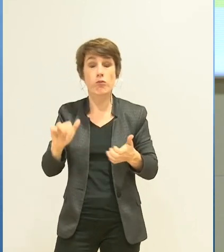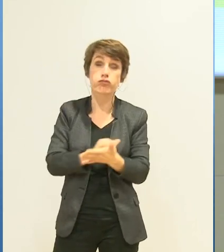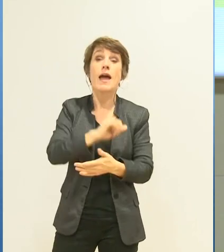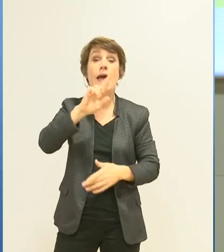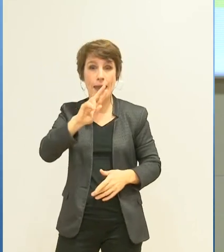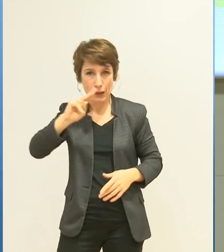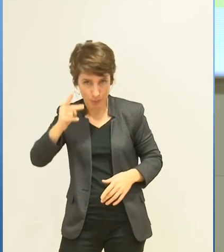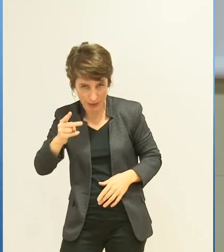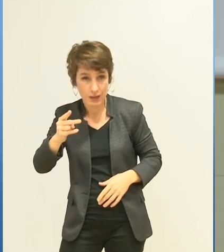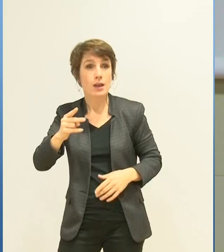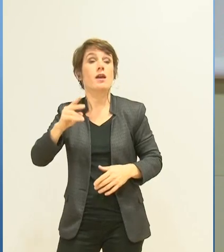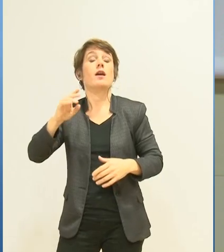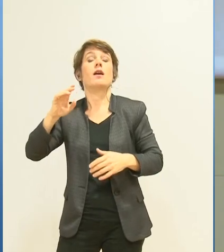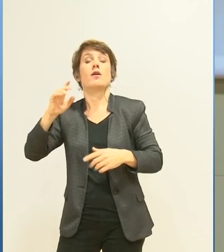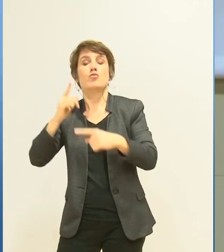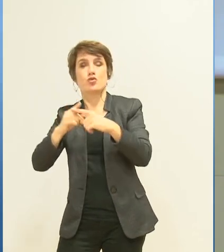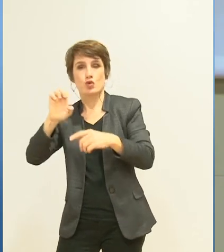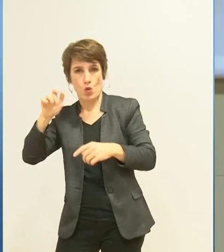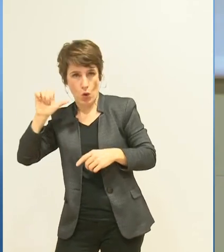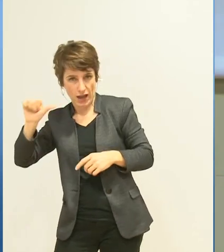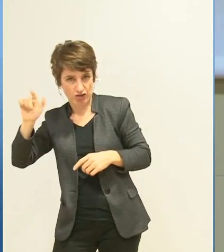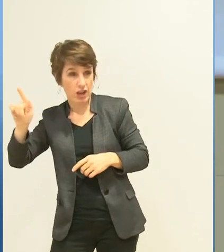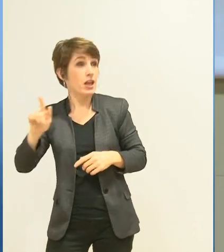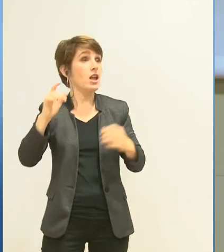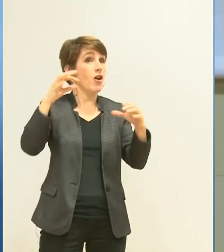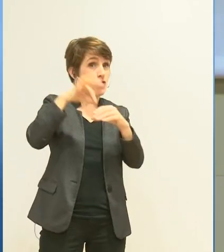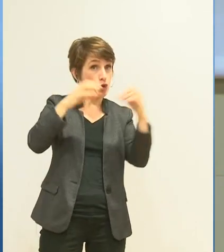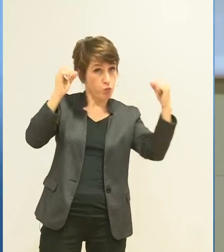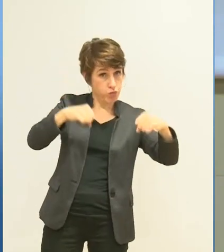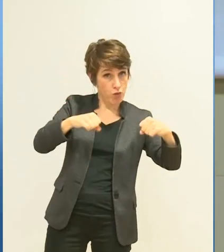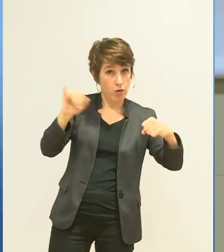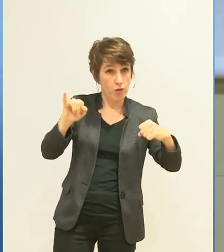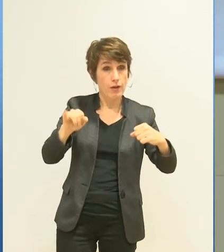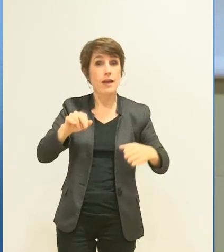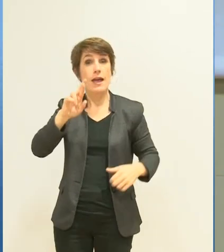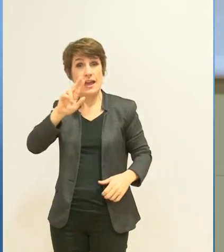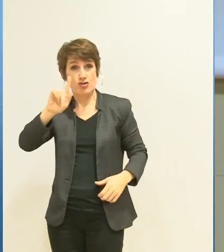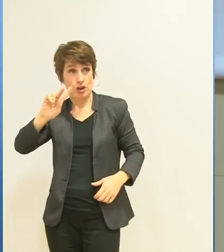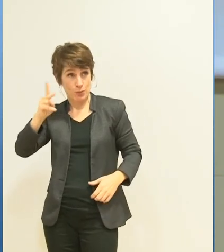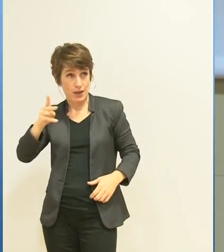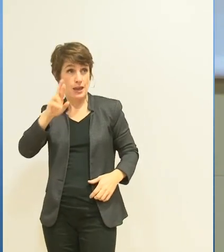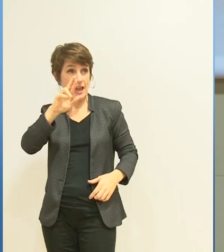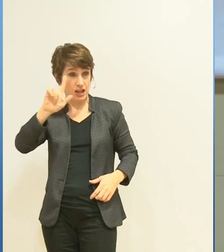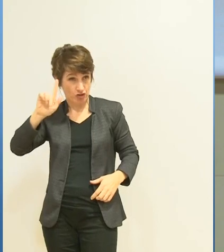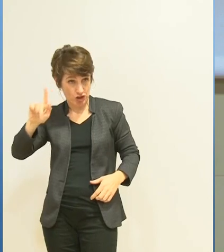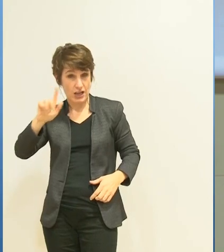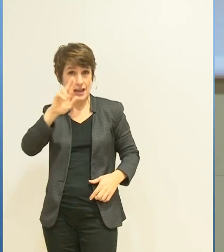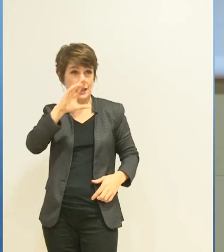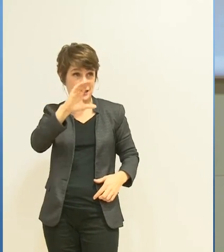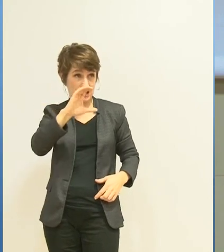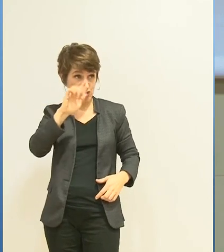et e âge et qui votent pour rgp rgr cge